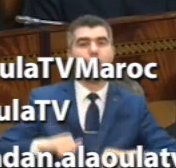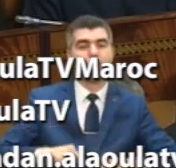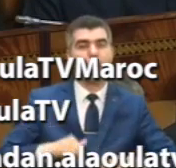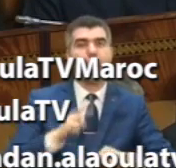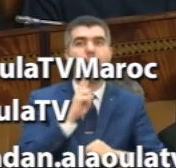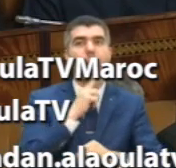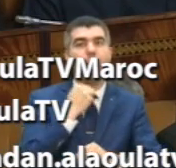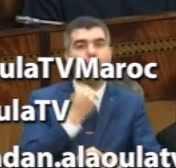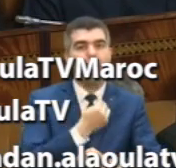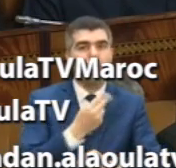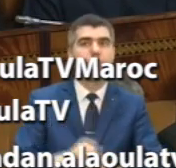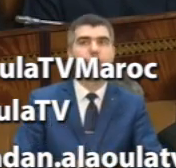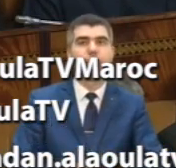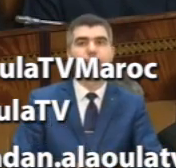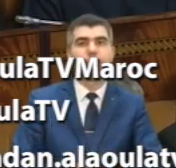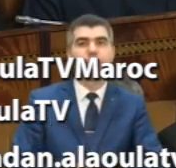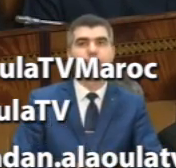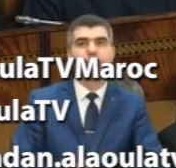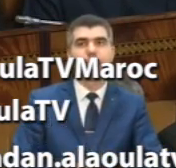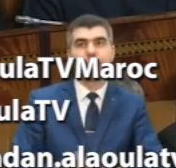حكومتكم